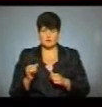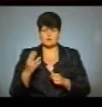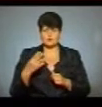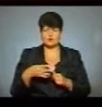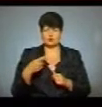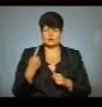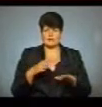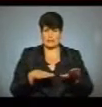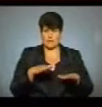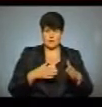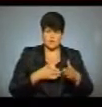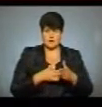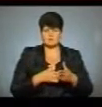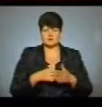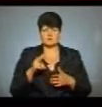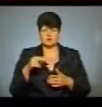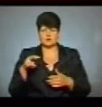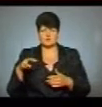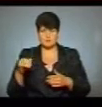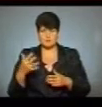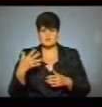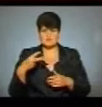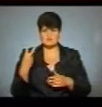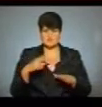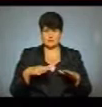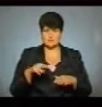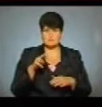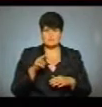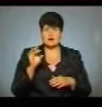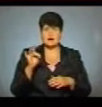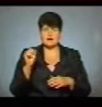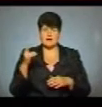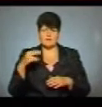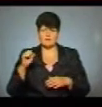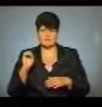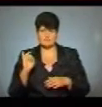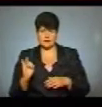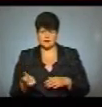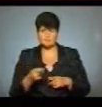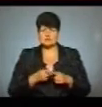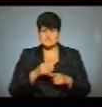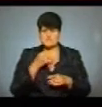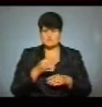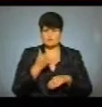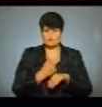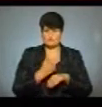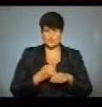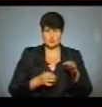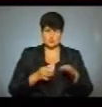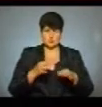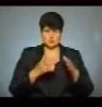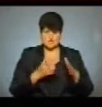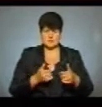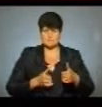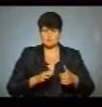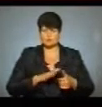переміг Дмитро Мілов. У категорії 52 кілограми – Максим Радик. Про це повідомив головний суддя Андрій Телебан. Змагання